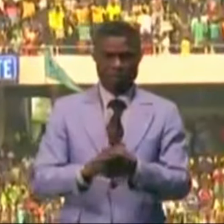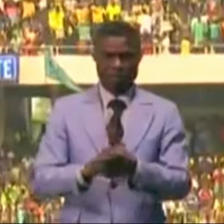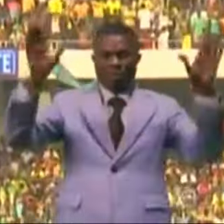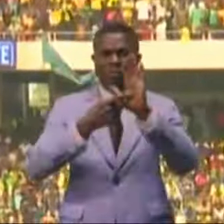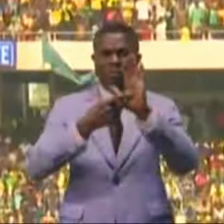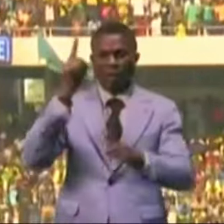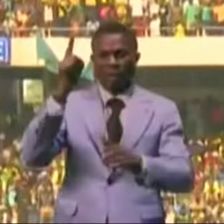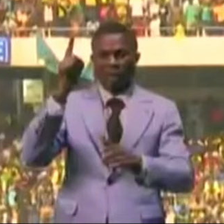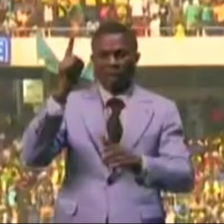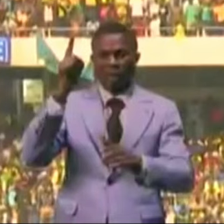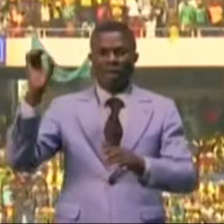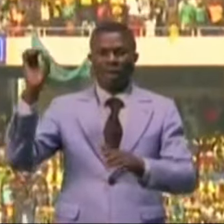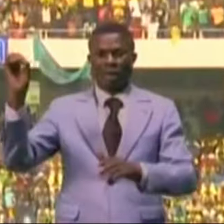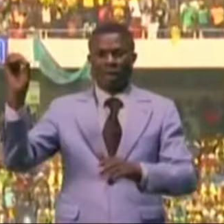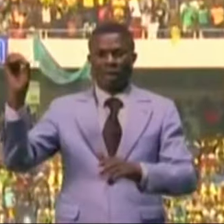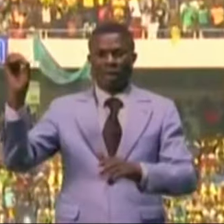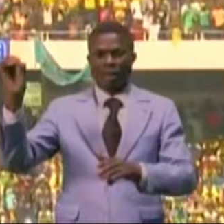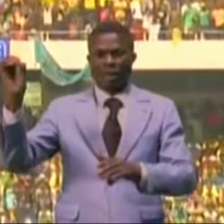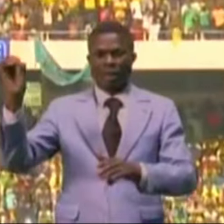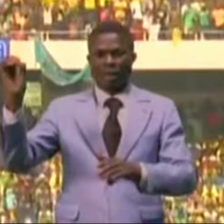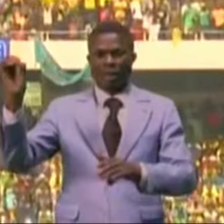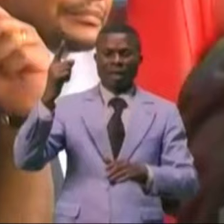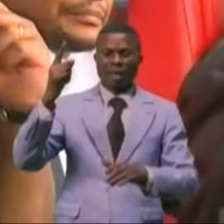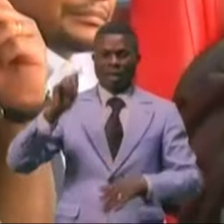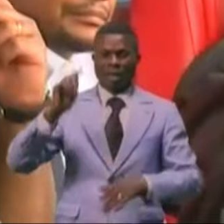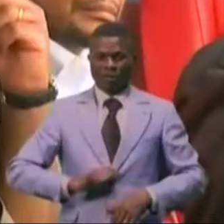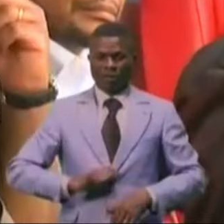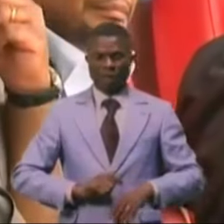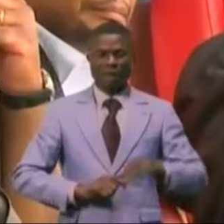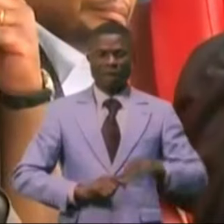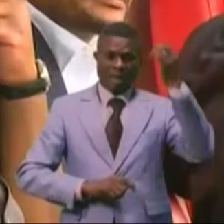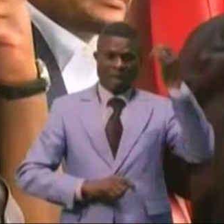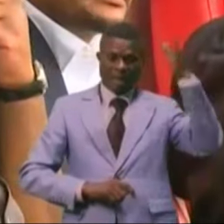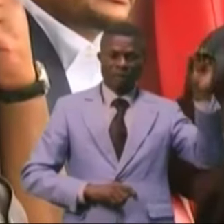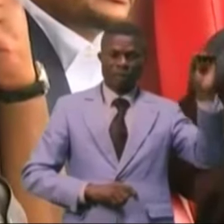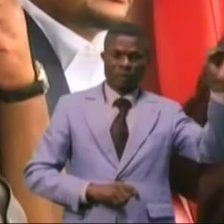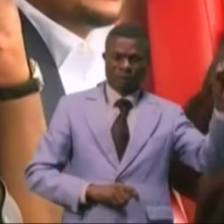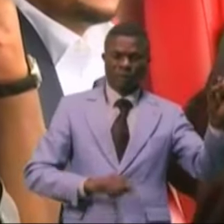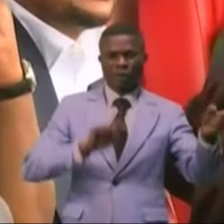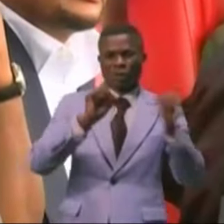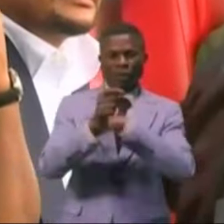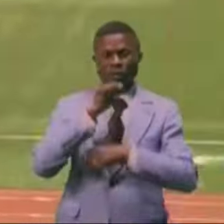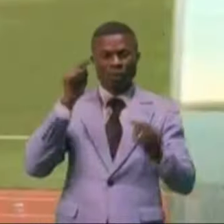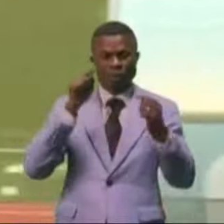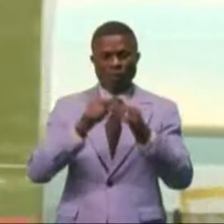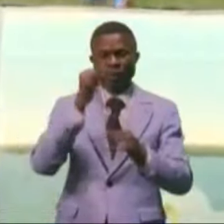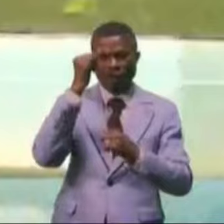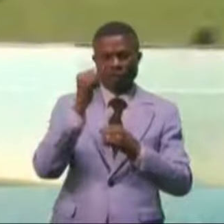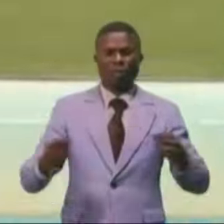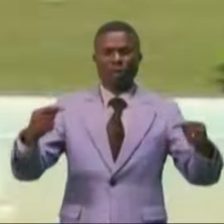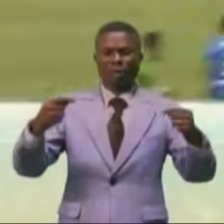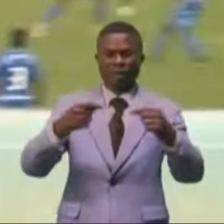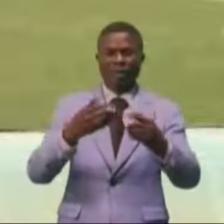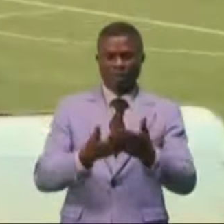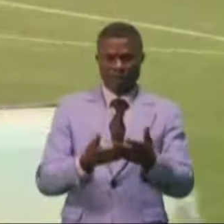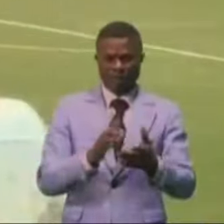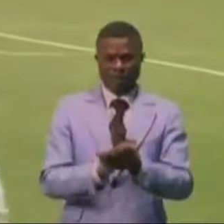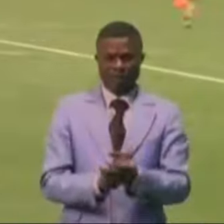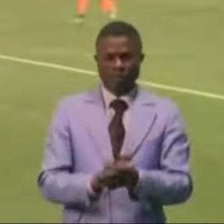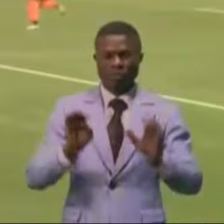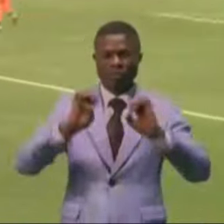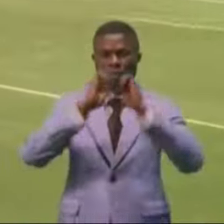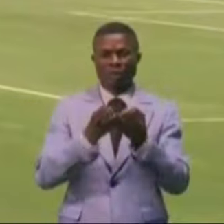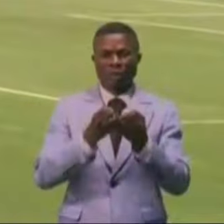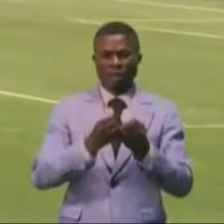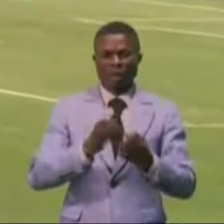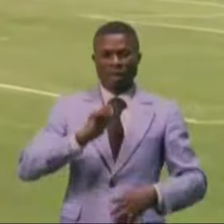zéro en faveur des Verts et Noirs. Ses scores est demeuré inchangé jusqu'à la fin du match. L'association sportive et